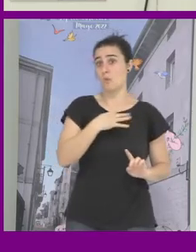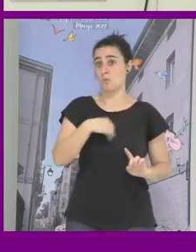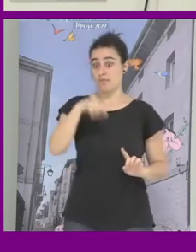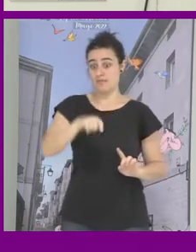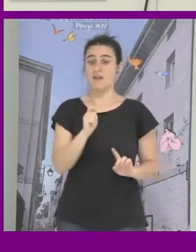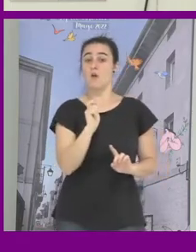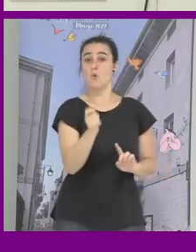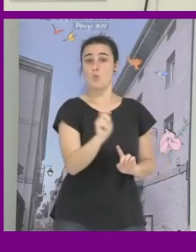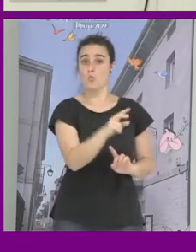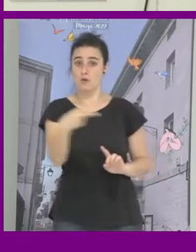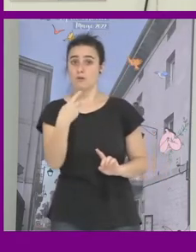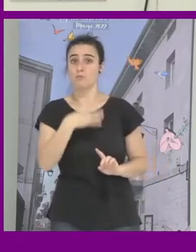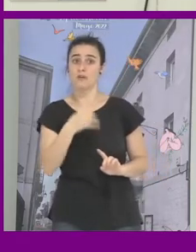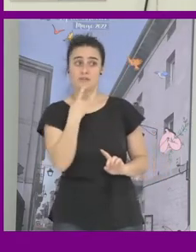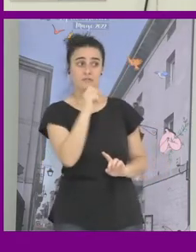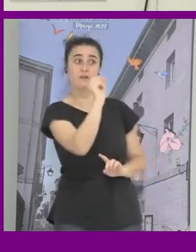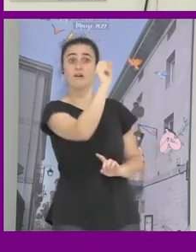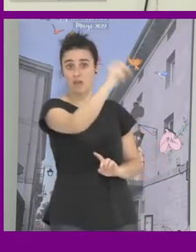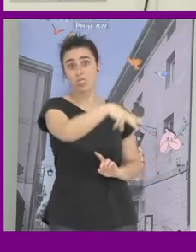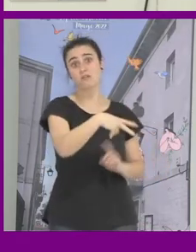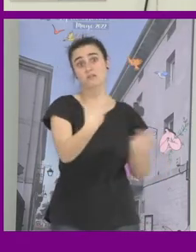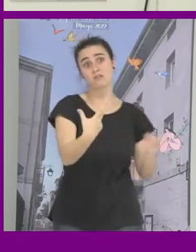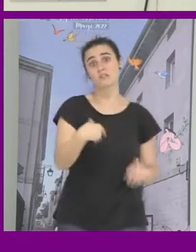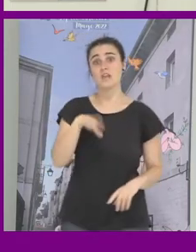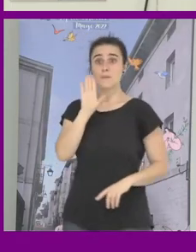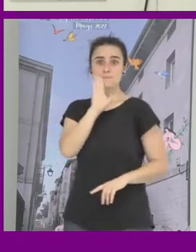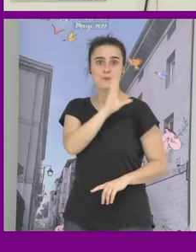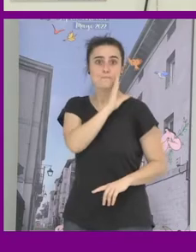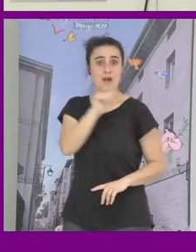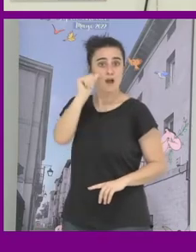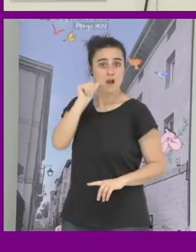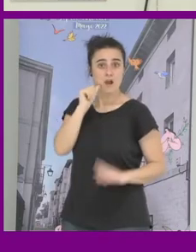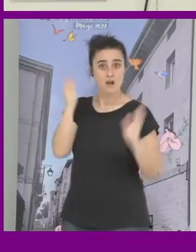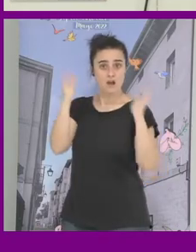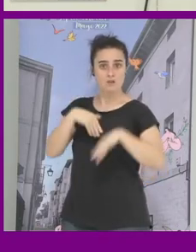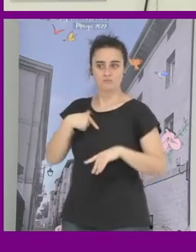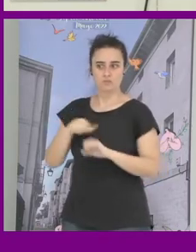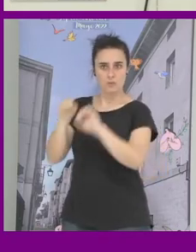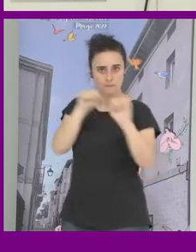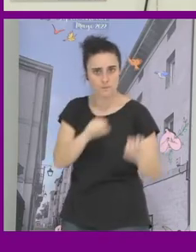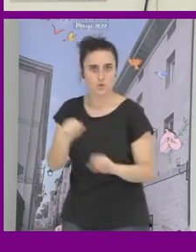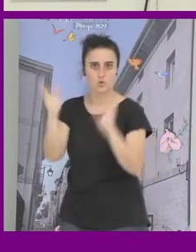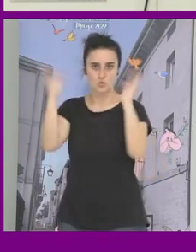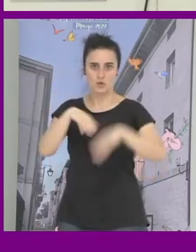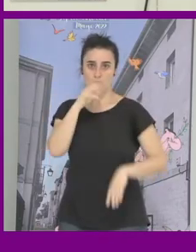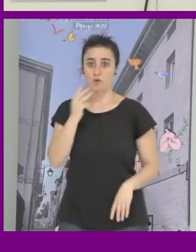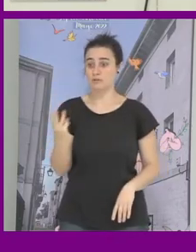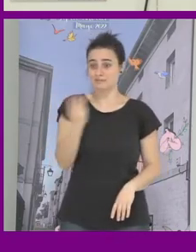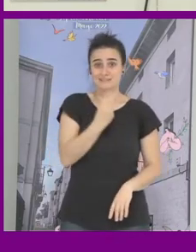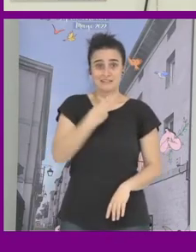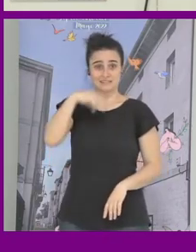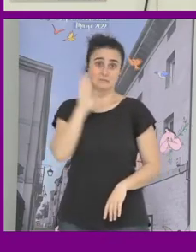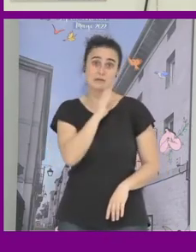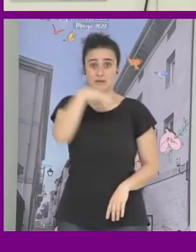epaileak berari arrazoia eman eta hortaz ama zaurduna babesgabe ustea, bai? Hirurak ez daukagulako lekurik, ez? Liburu